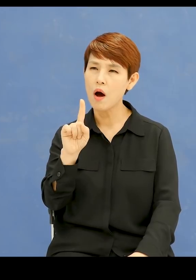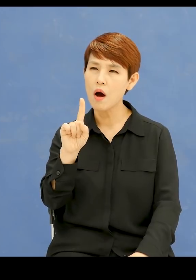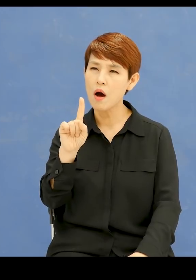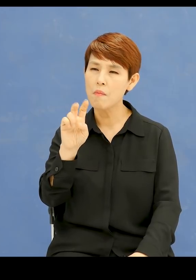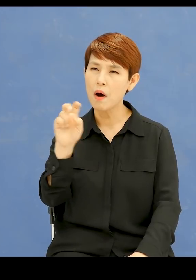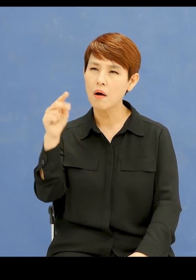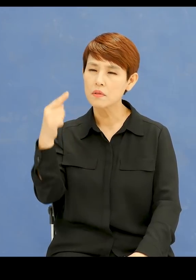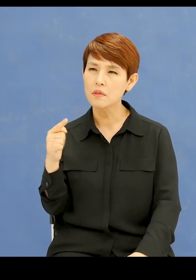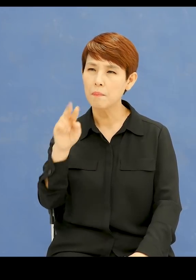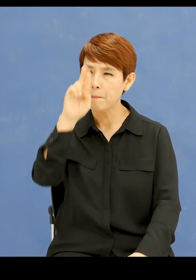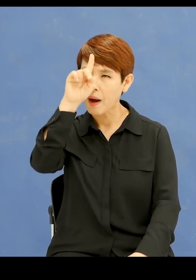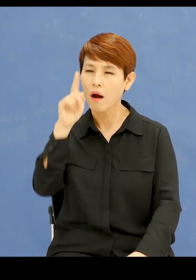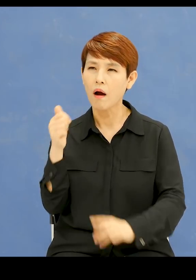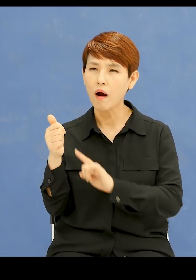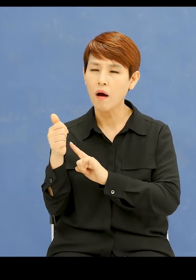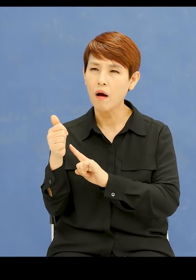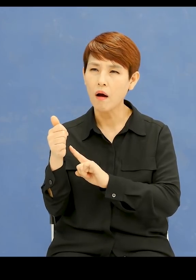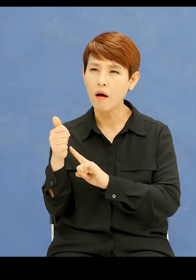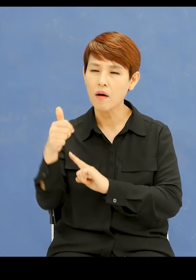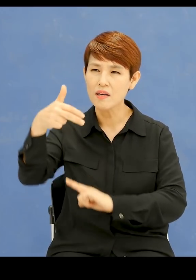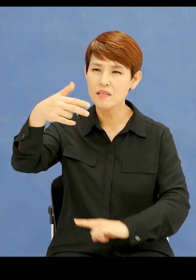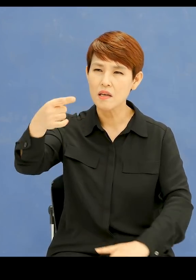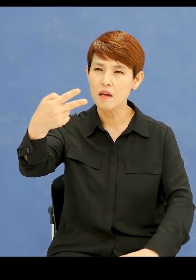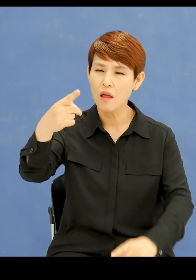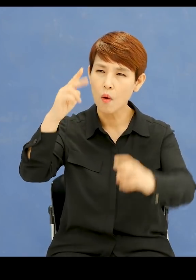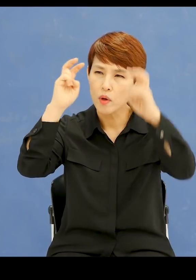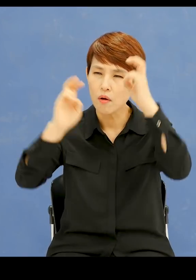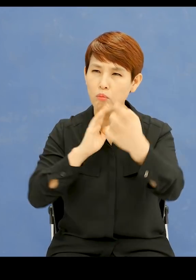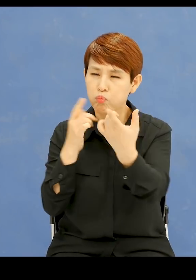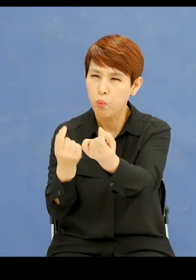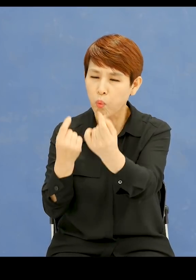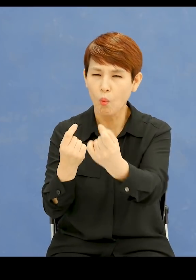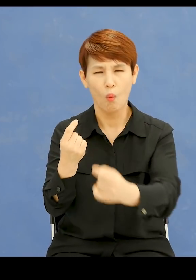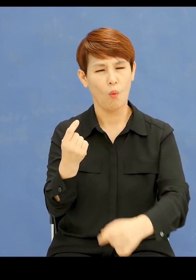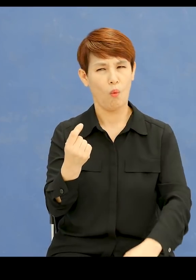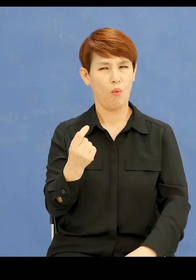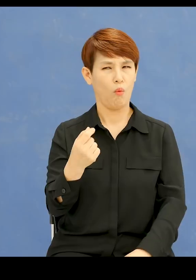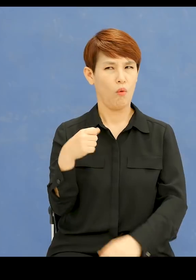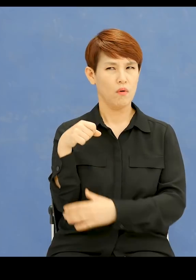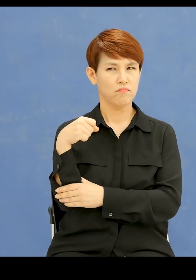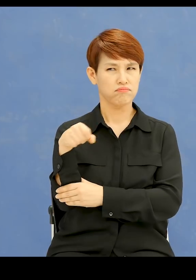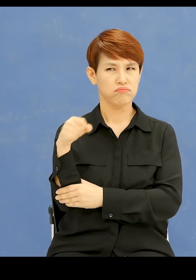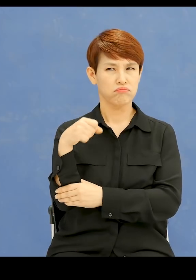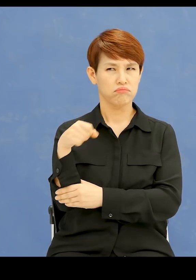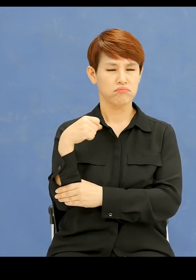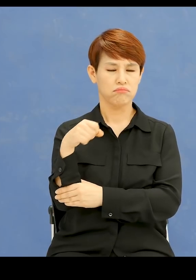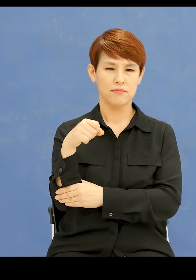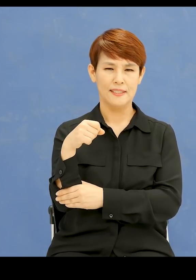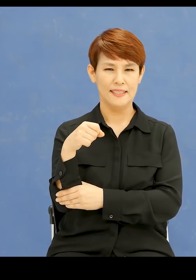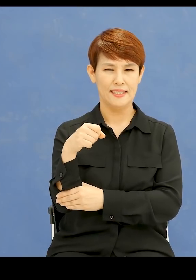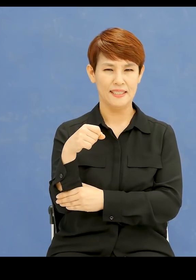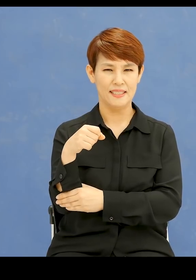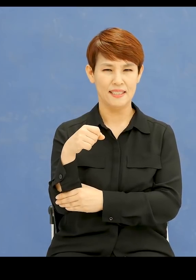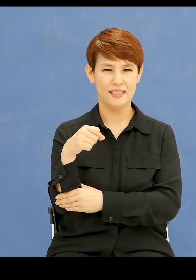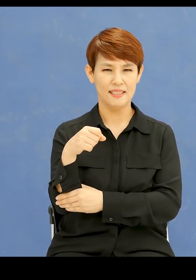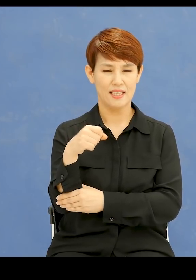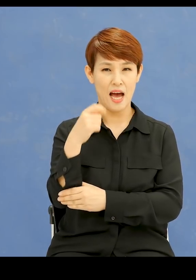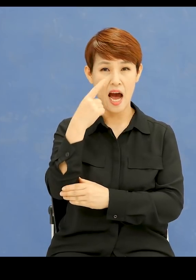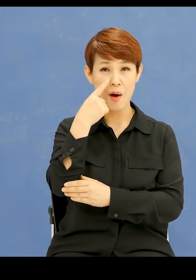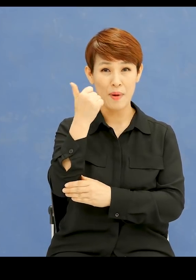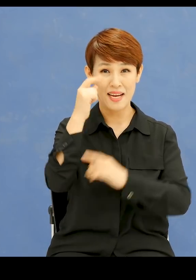박이었는데. 그래요? 네, 그리고 제다였고. 그래서 저는 계속 설마 하는 마음으로 이제 마침 제 짐에